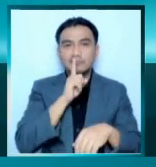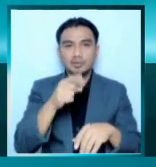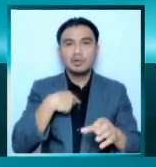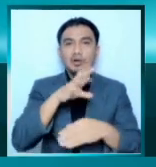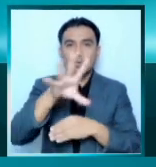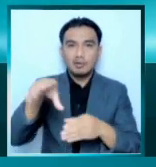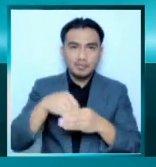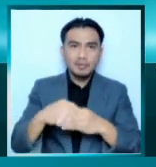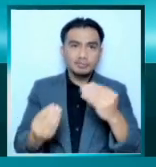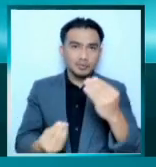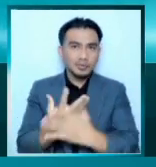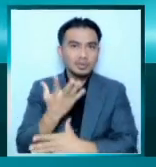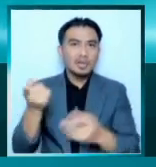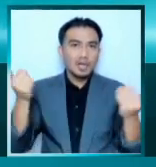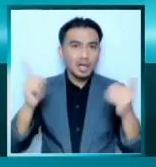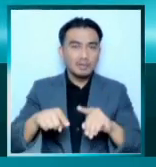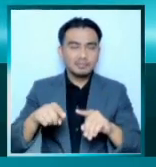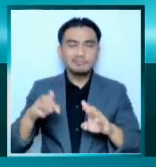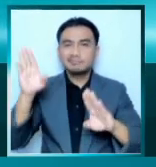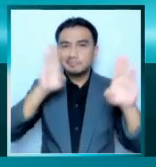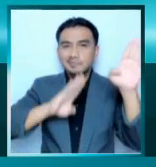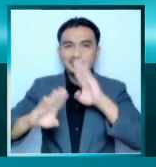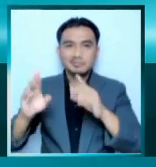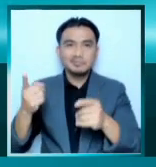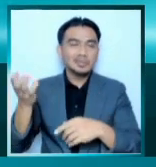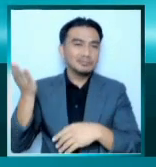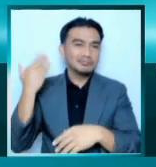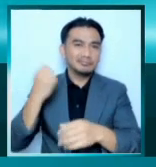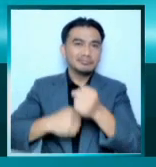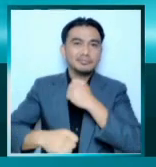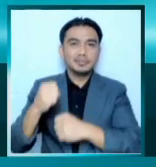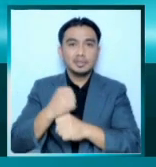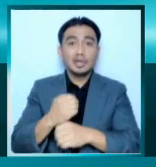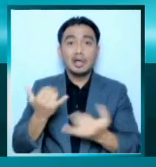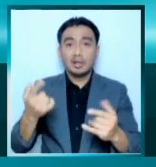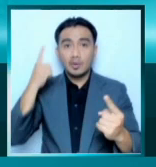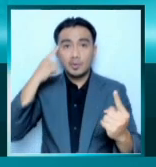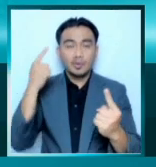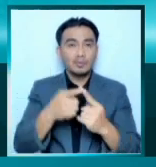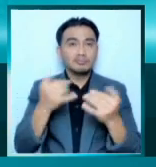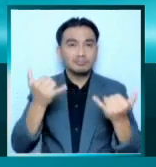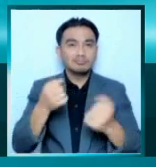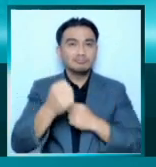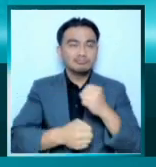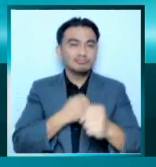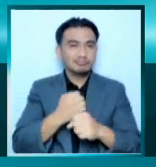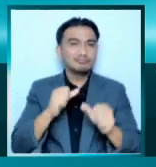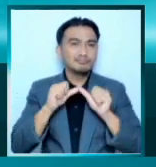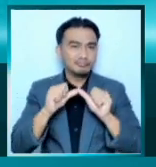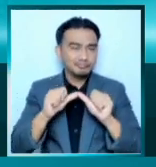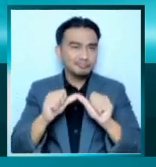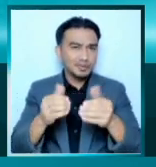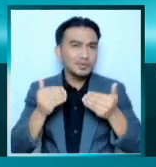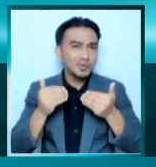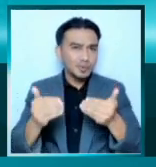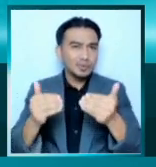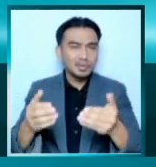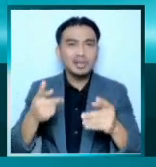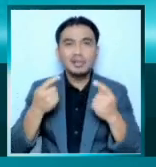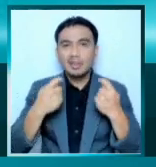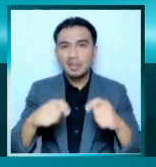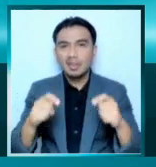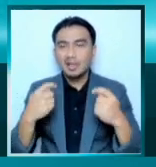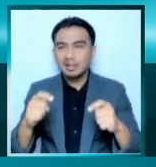ang mga nangyari sa kanya nung nakaraang taon. Ang goal naman daw niya this year ay i-push pa ang kanyang sarili at subukan ng mga bagay na kinatatakutan